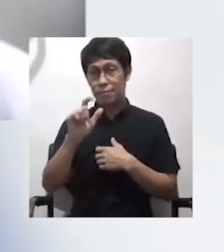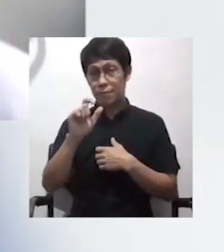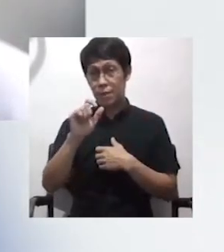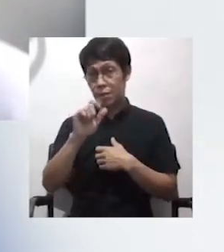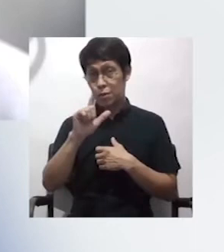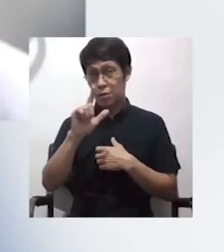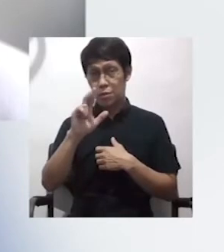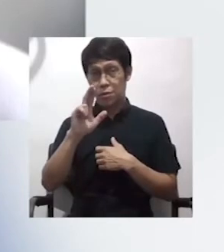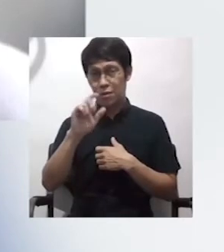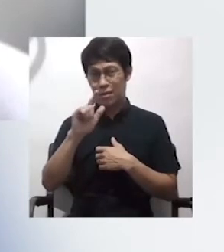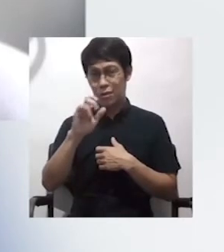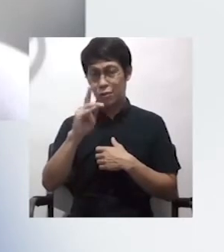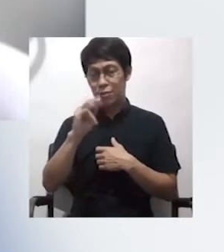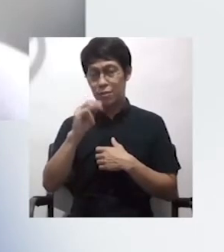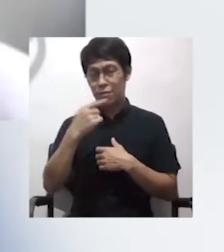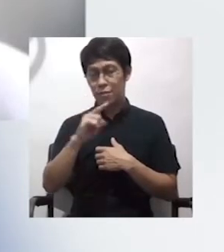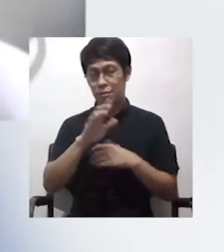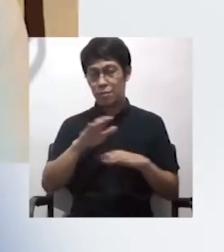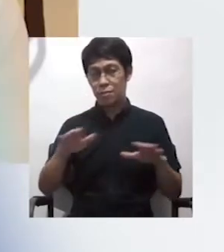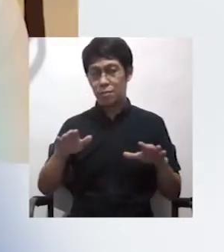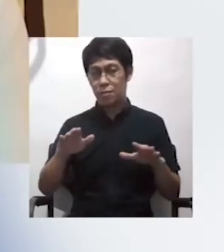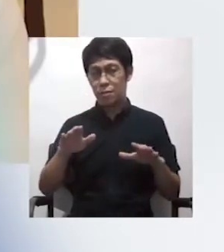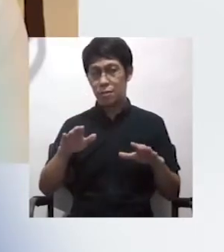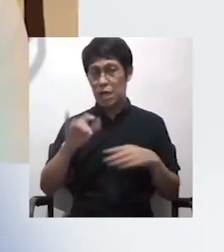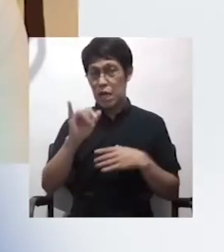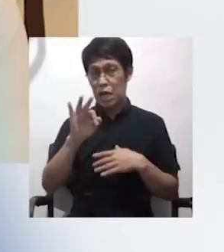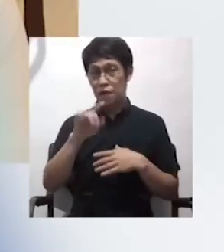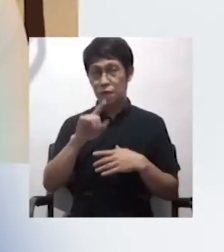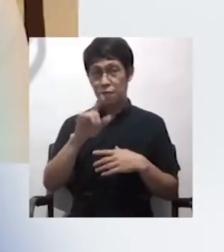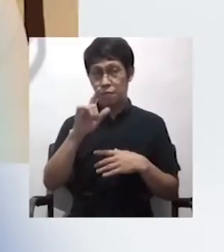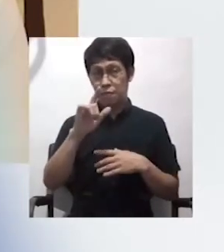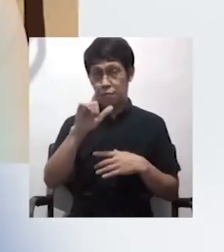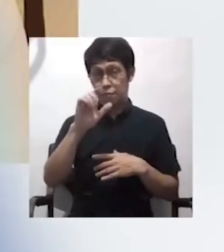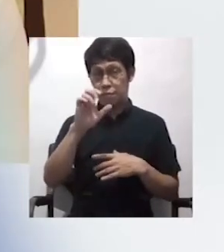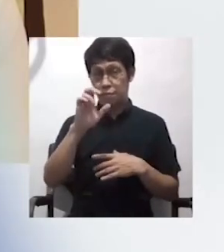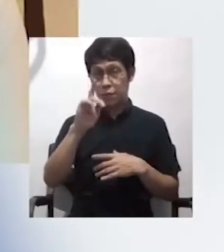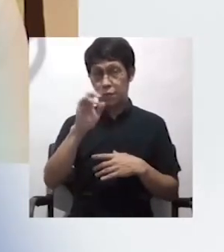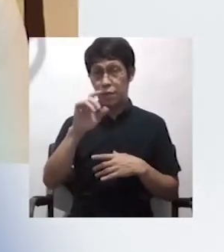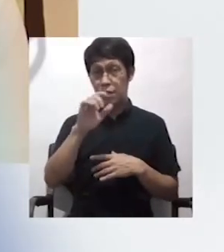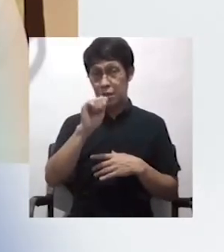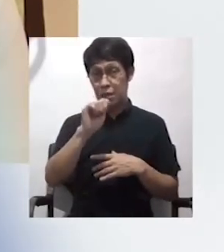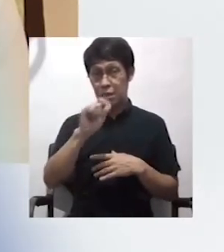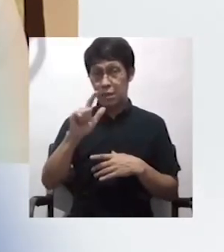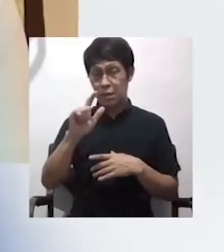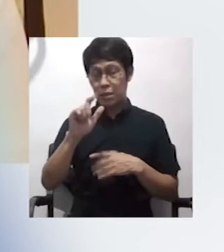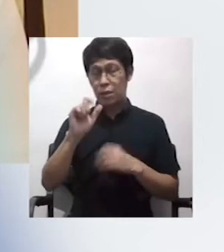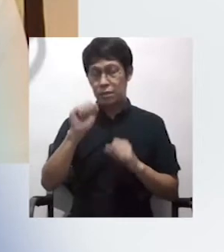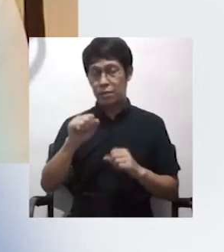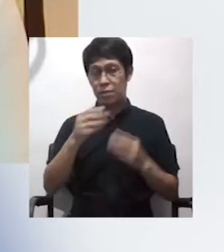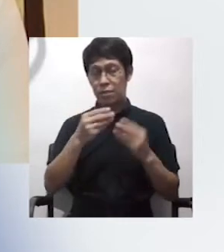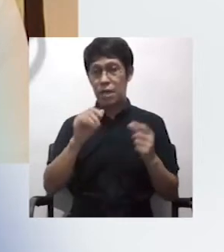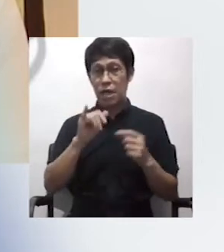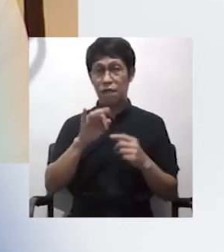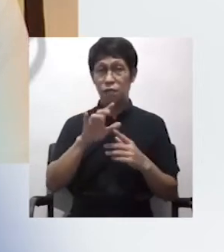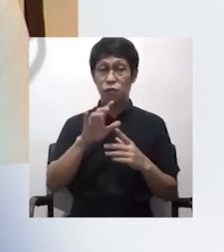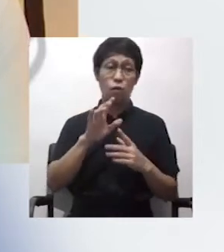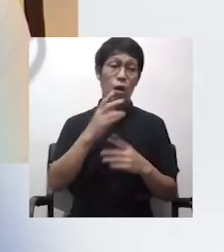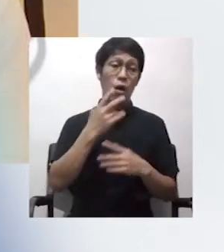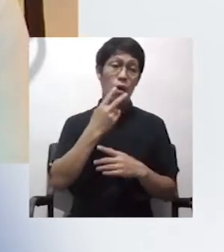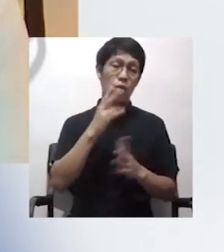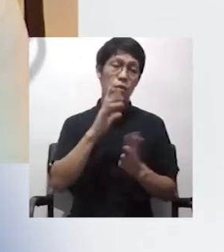ay acute lymphoblastic leukemia. Kung naman ma-diagnose na ang isang bata na meron na ganitong